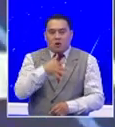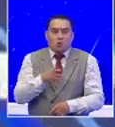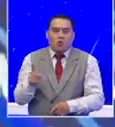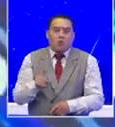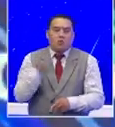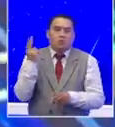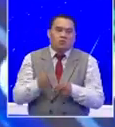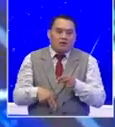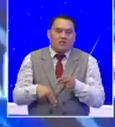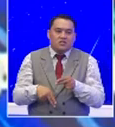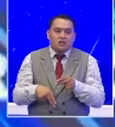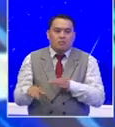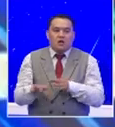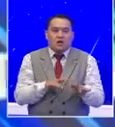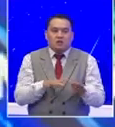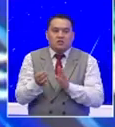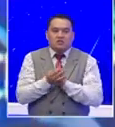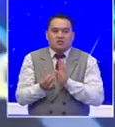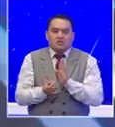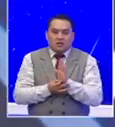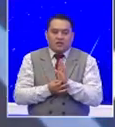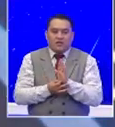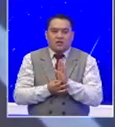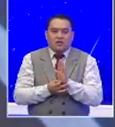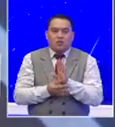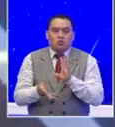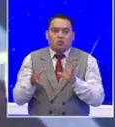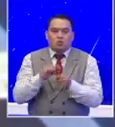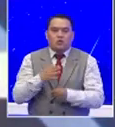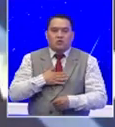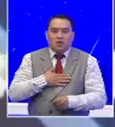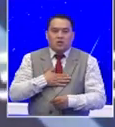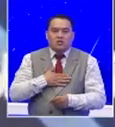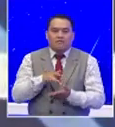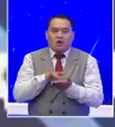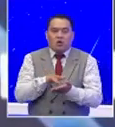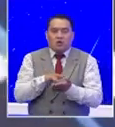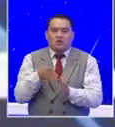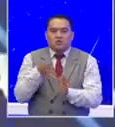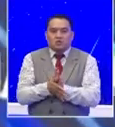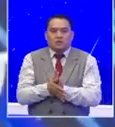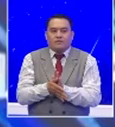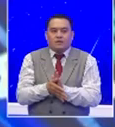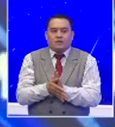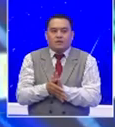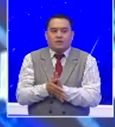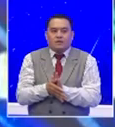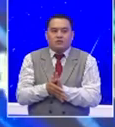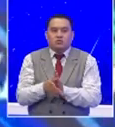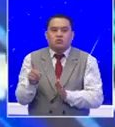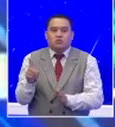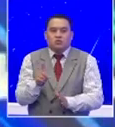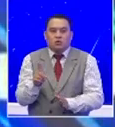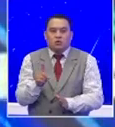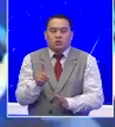после завершения самого процесса единого национального тестирования с учетом наших всех командировок, всех расходов. Что